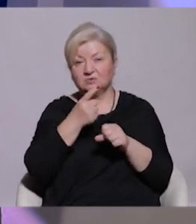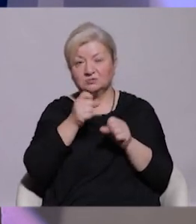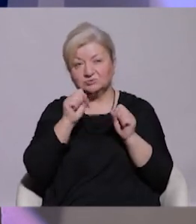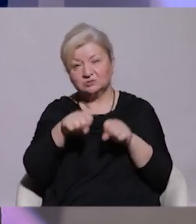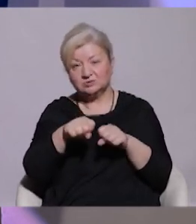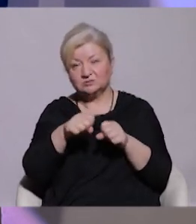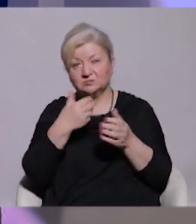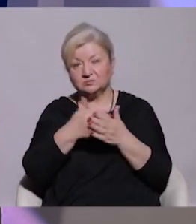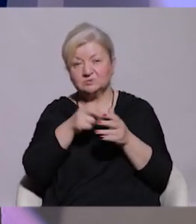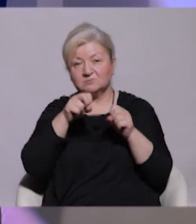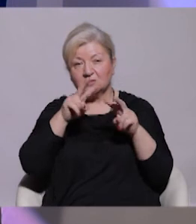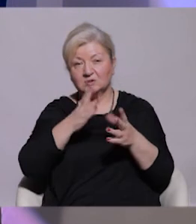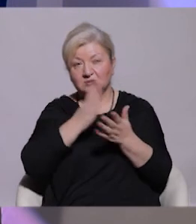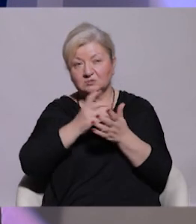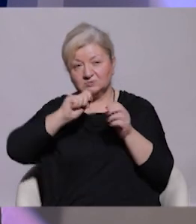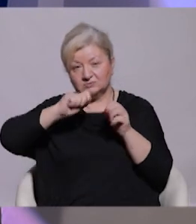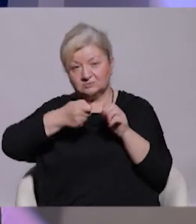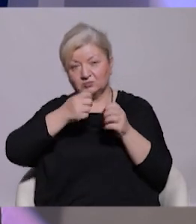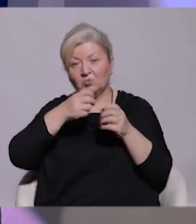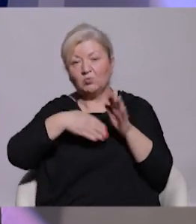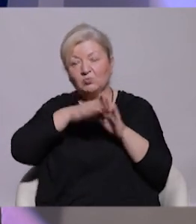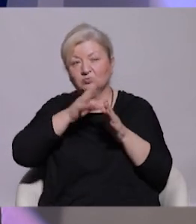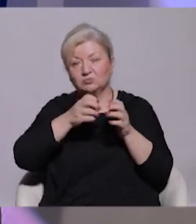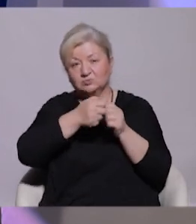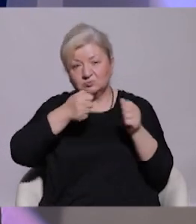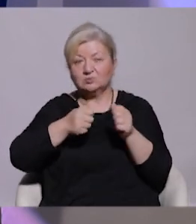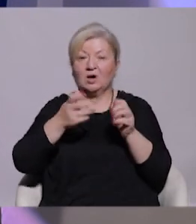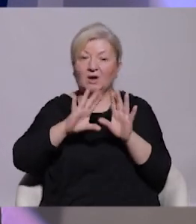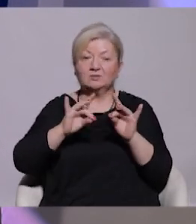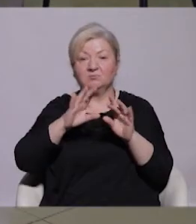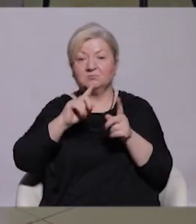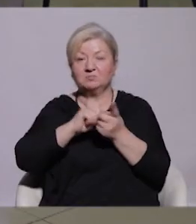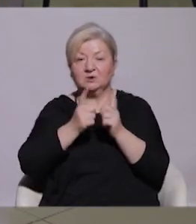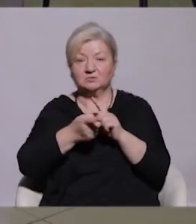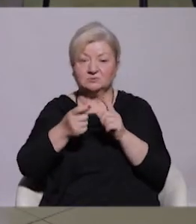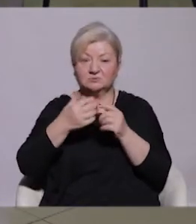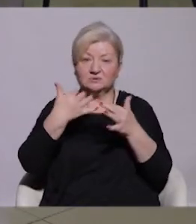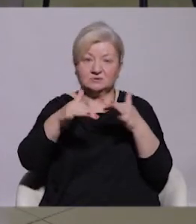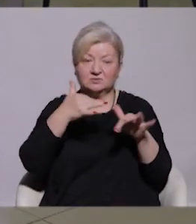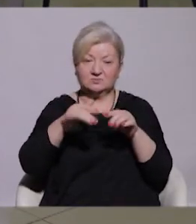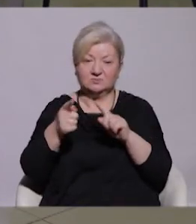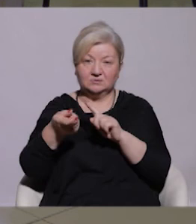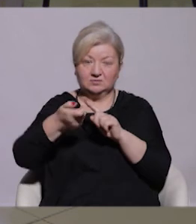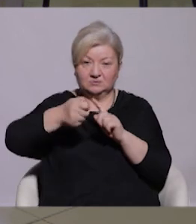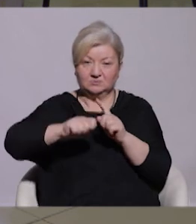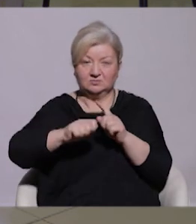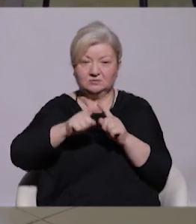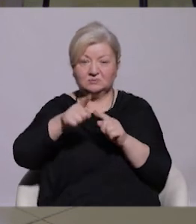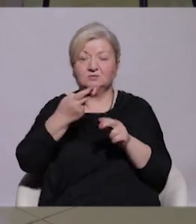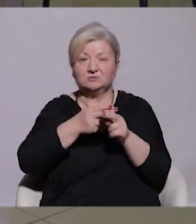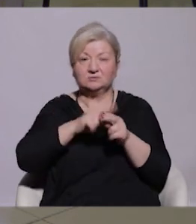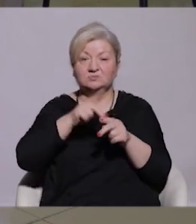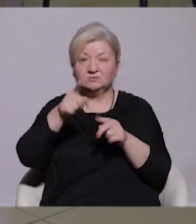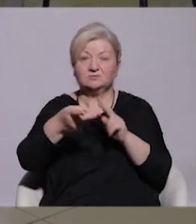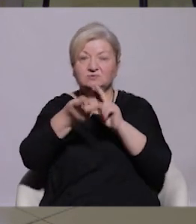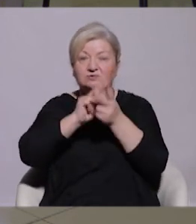ვარიანტი არის, რომ სპეციალური მარეგულირებლით უფრო დავჭიმოთ ან მოუშვათ ეს. ამ შემთხვევაში ჩვენ ვცვლით აი